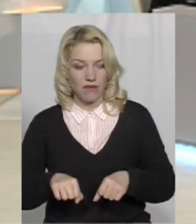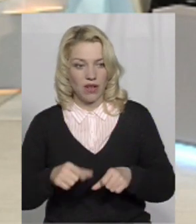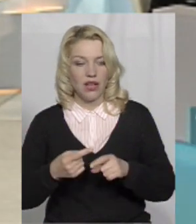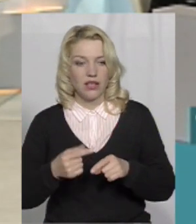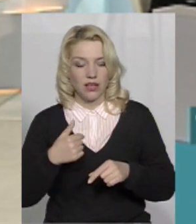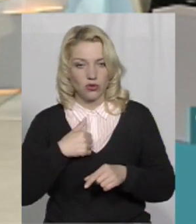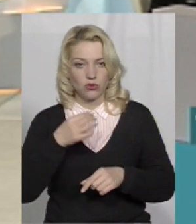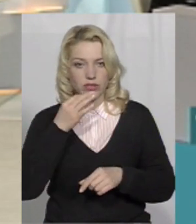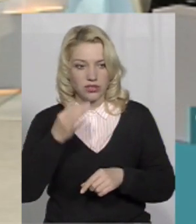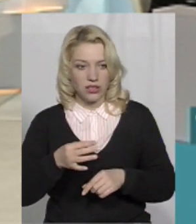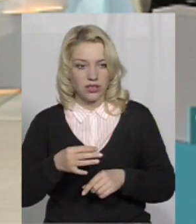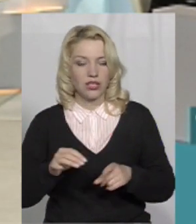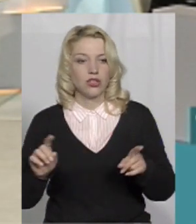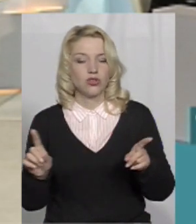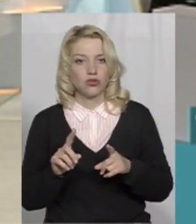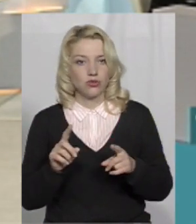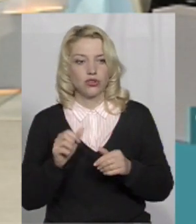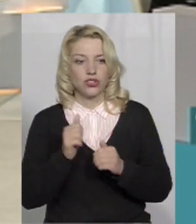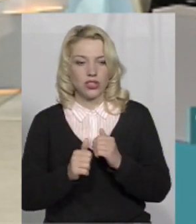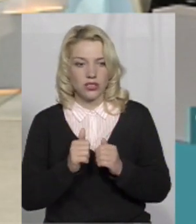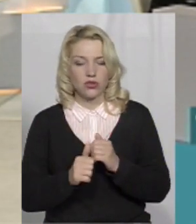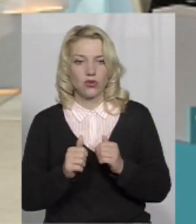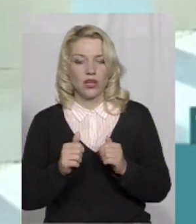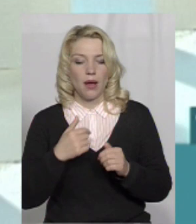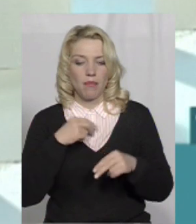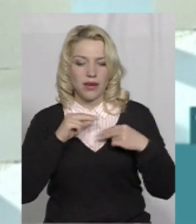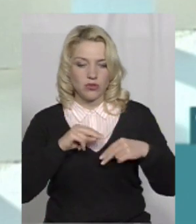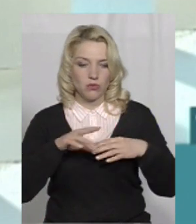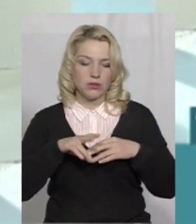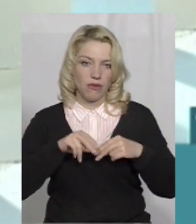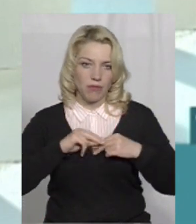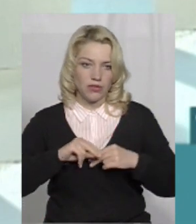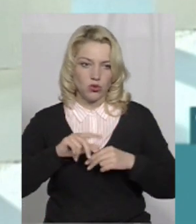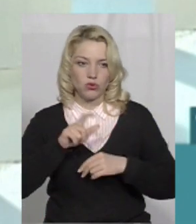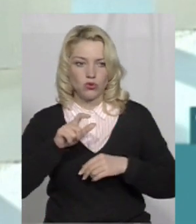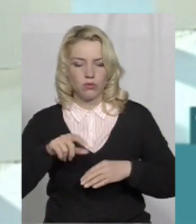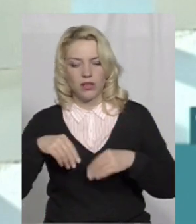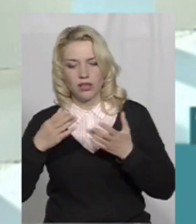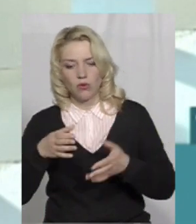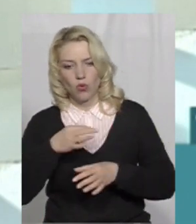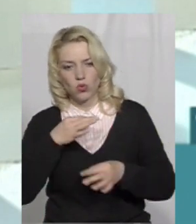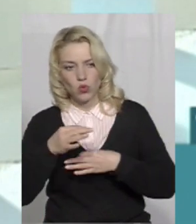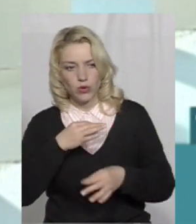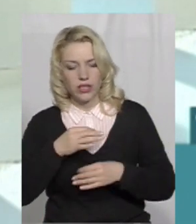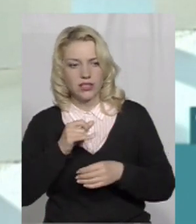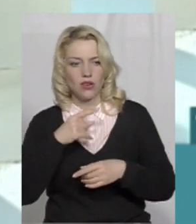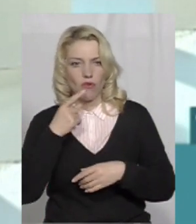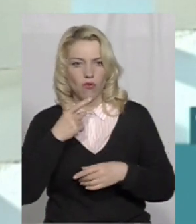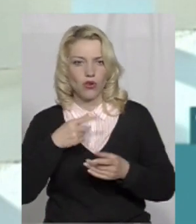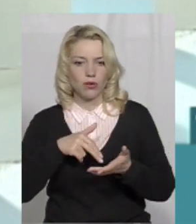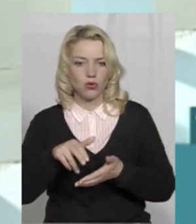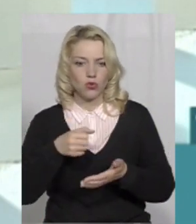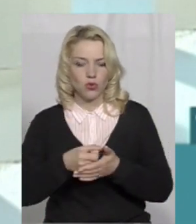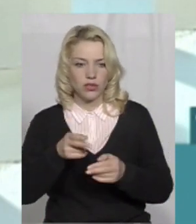то я хочу вам сказати, що часто густо працюємо, ми співпрацюємо з людьми, надаємо їм консультації і кажемо,